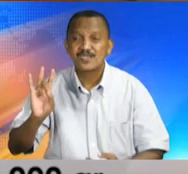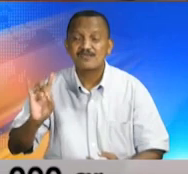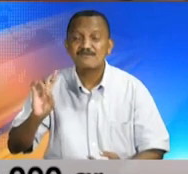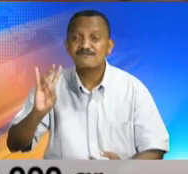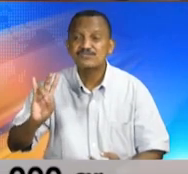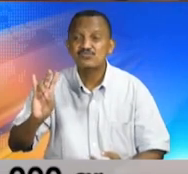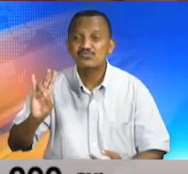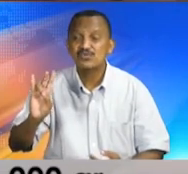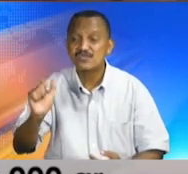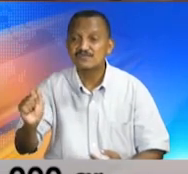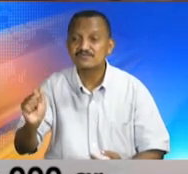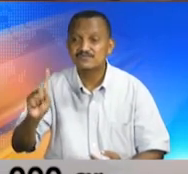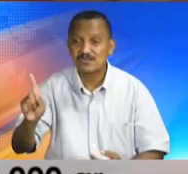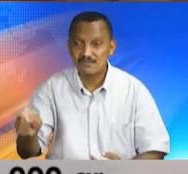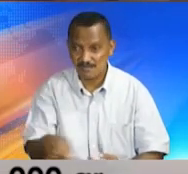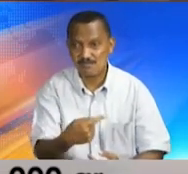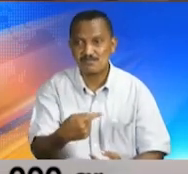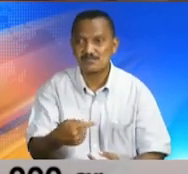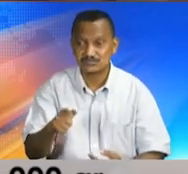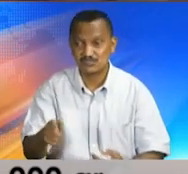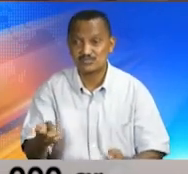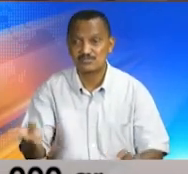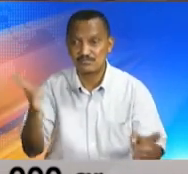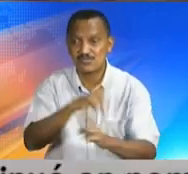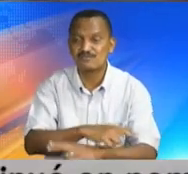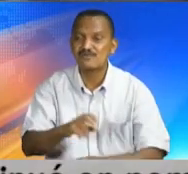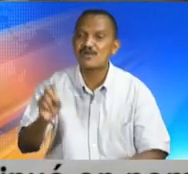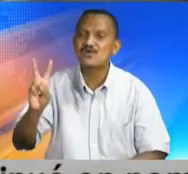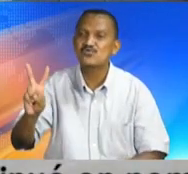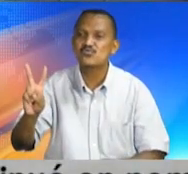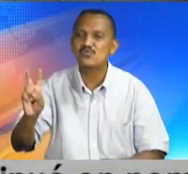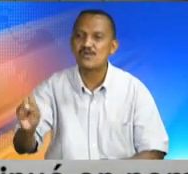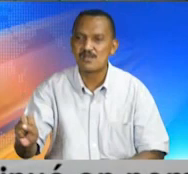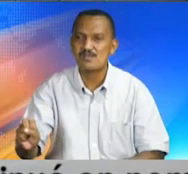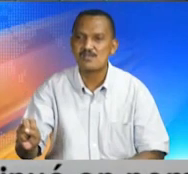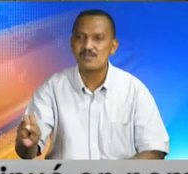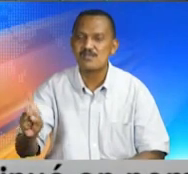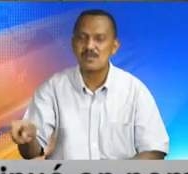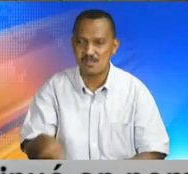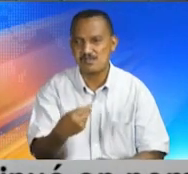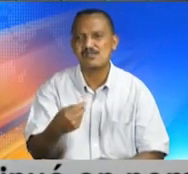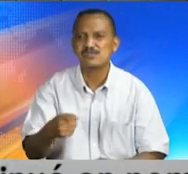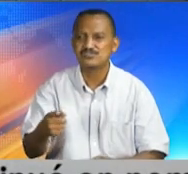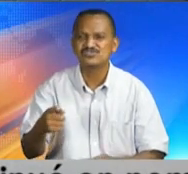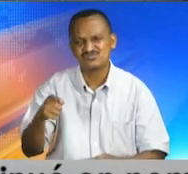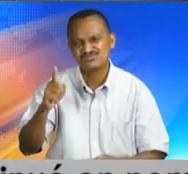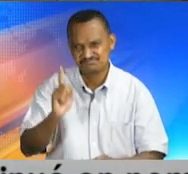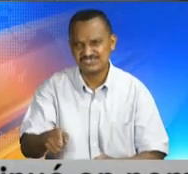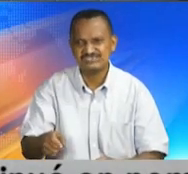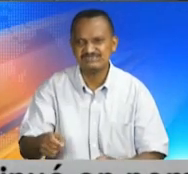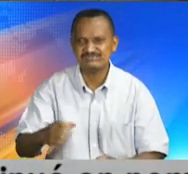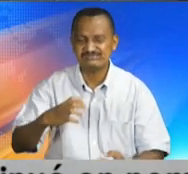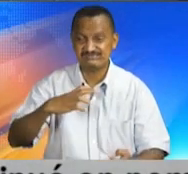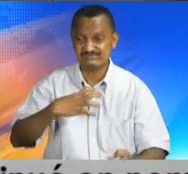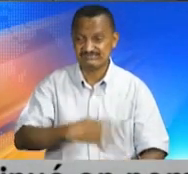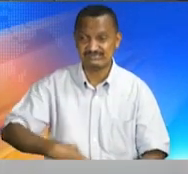7000 sy 1000. Dia izy io izany izay lasa 2000 ndray. Izao izany ilay misy aretina mahazo an'ilay Tantely dia ohatra ny hoe